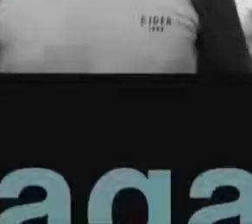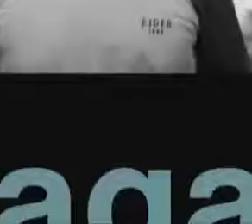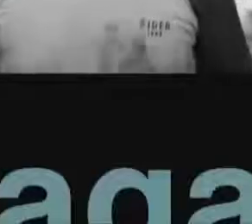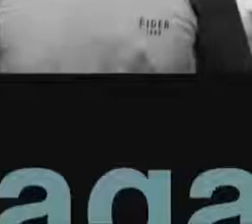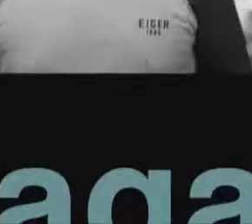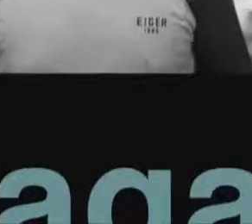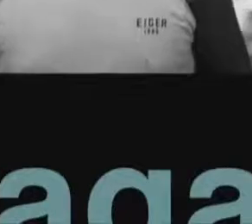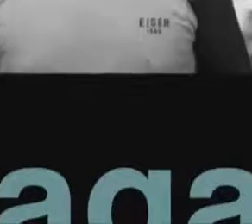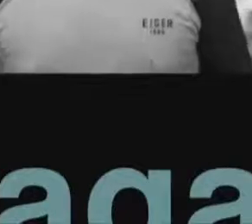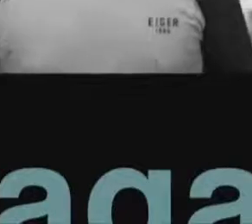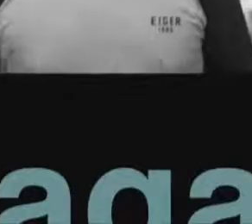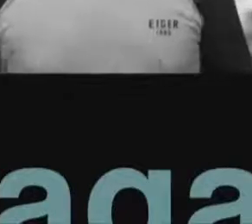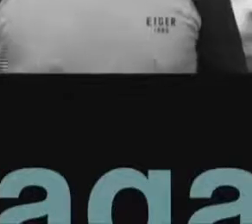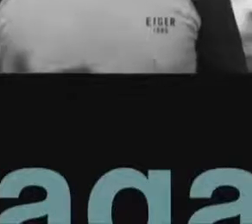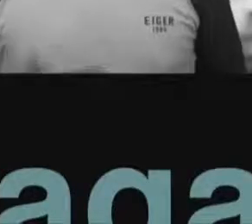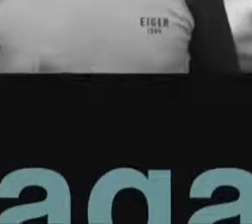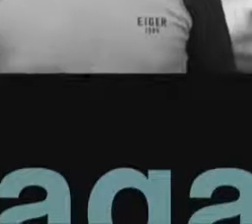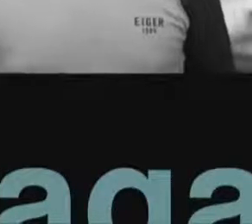Semua